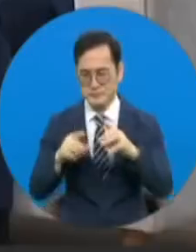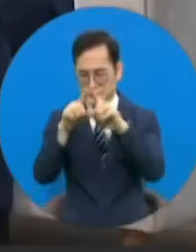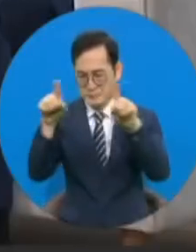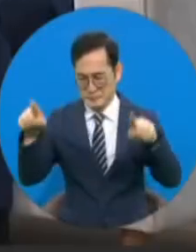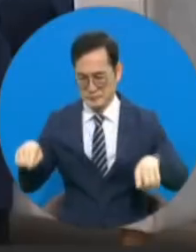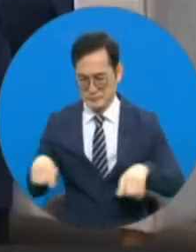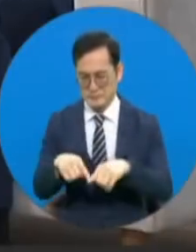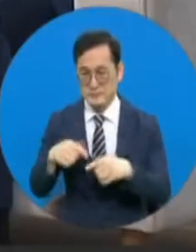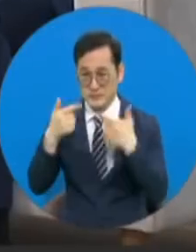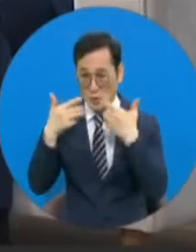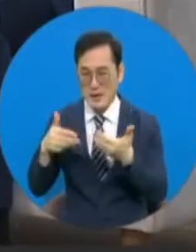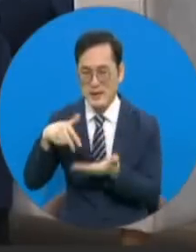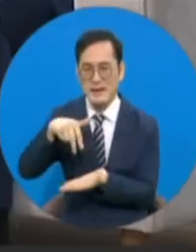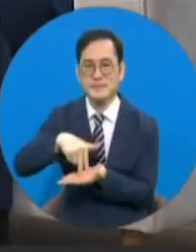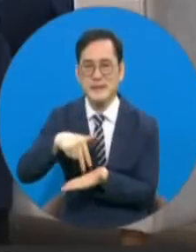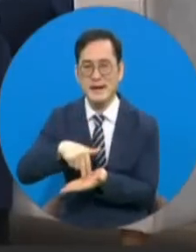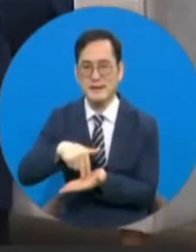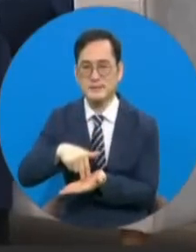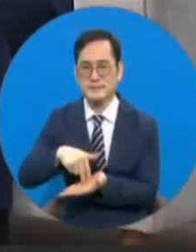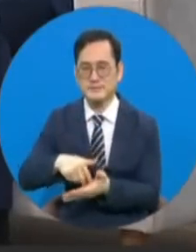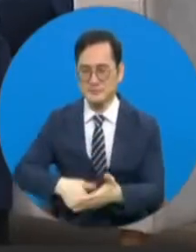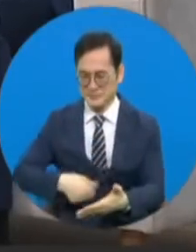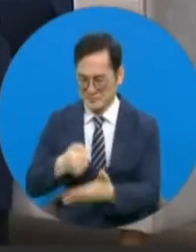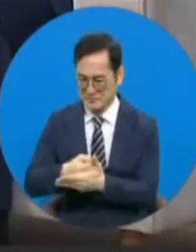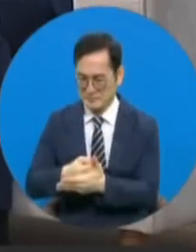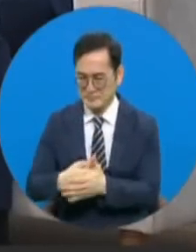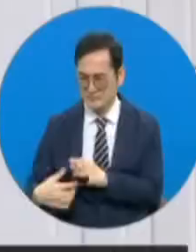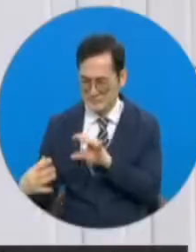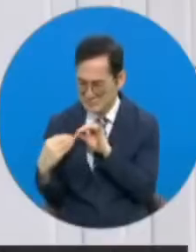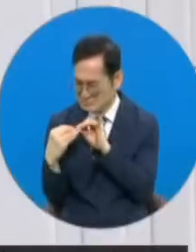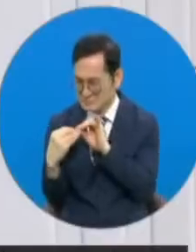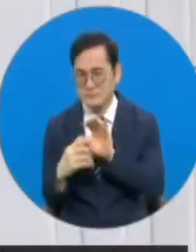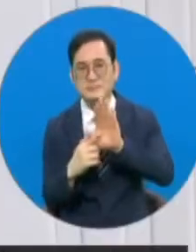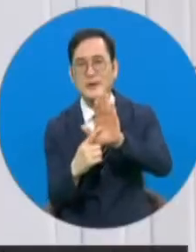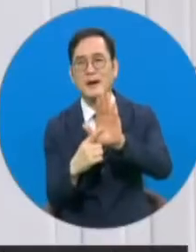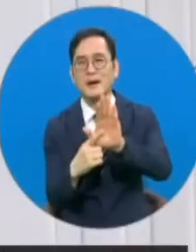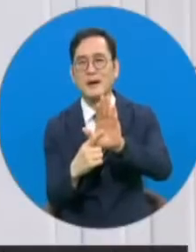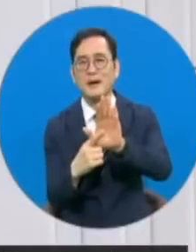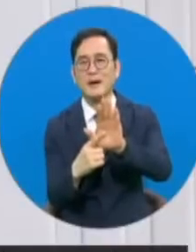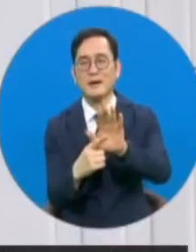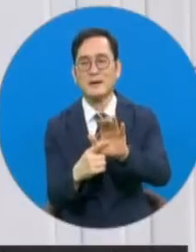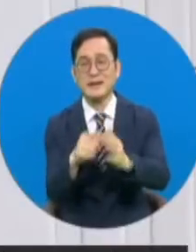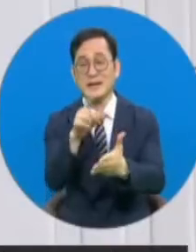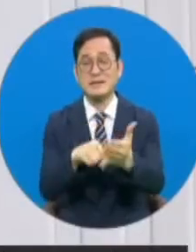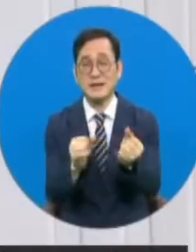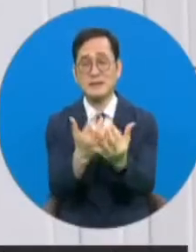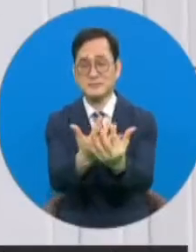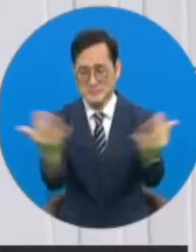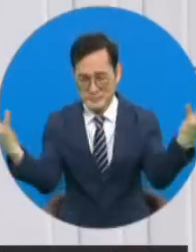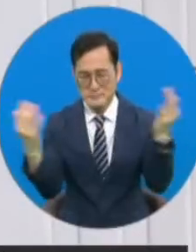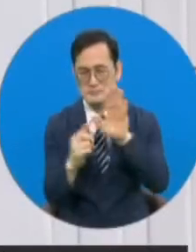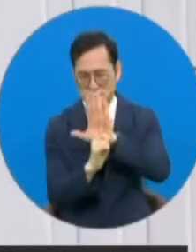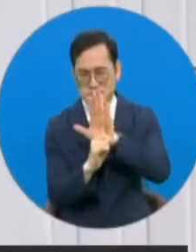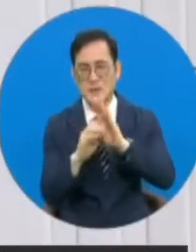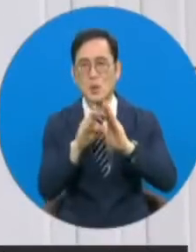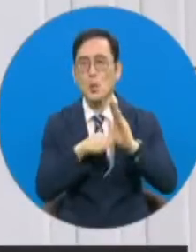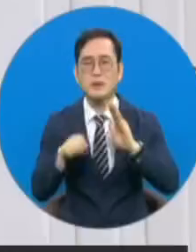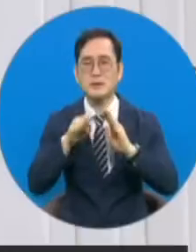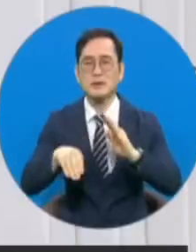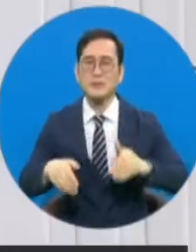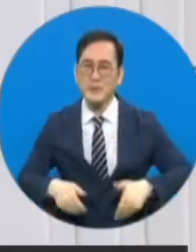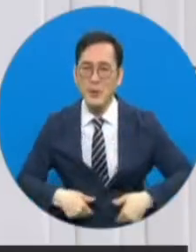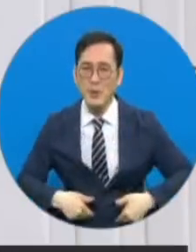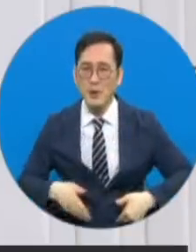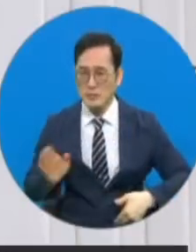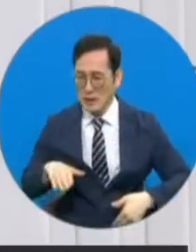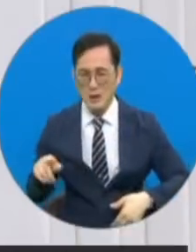대표는 입장을 내지 않았습니다 마지막에 대표께도 한번 의견을 주십시오 좋겠습니다라고 사회적 요청을 했는데 아니 다른 의원님들